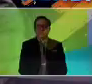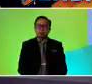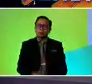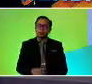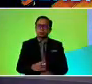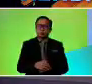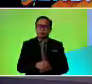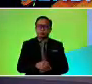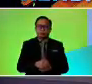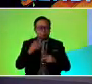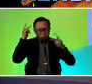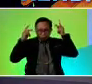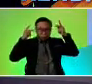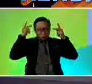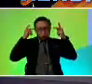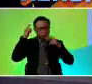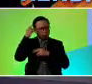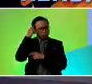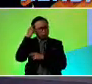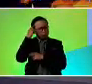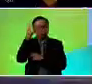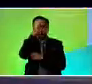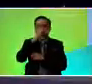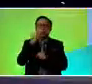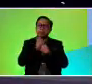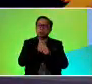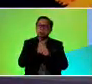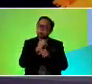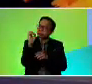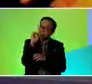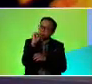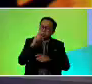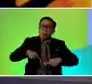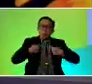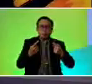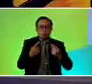eh kusuklah kepala ini cari kerja sih